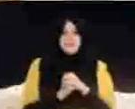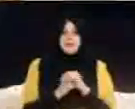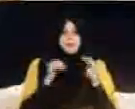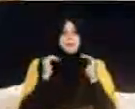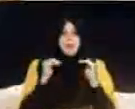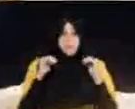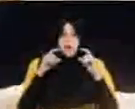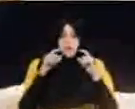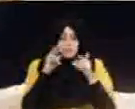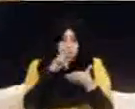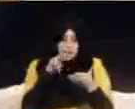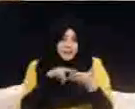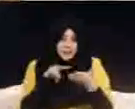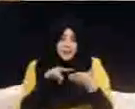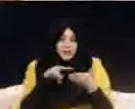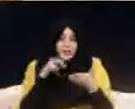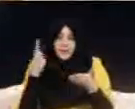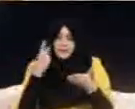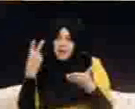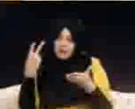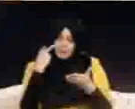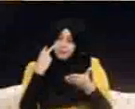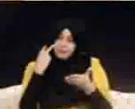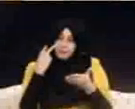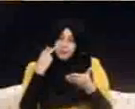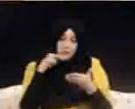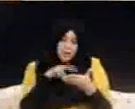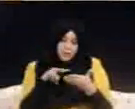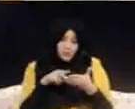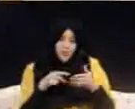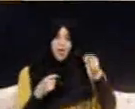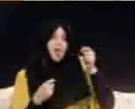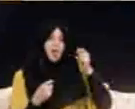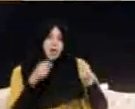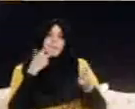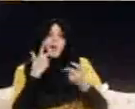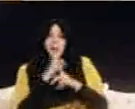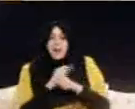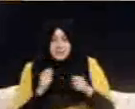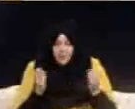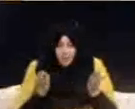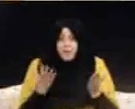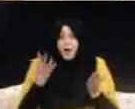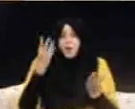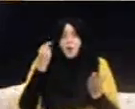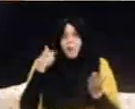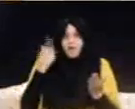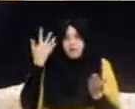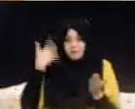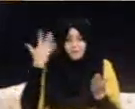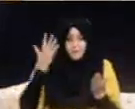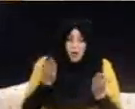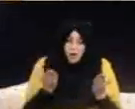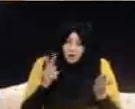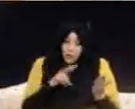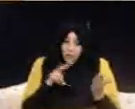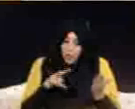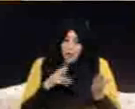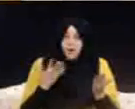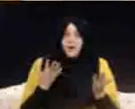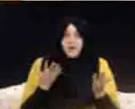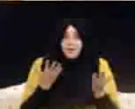يعني إنسان يشوف إنسان يقرأ القرآن مسك مصحف، الله يبارك، في جلسة مهذبة في وقار وفي سكينة